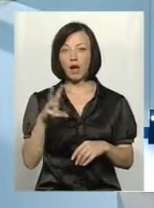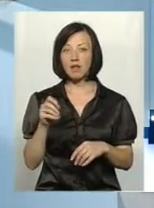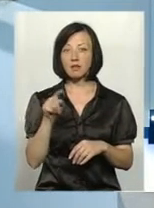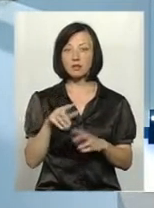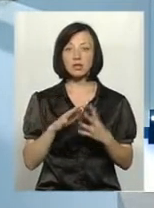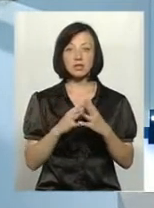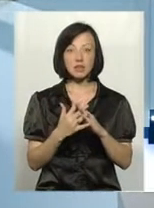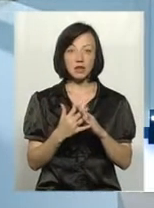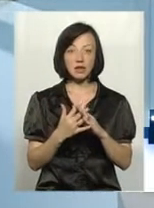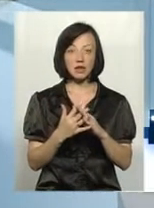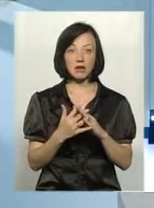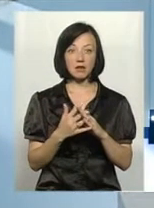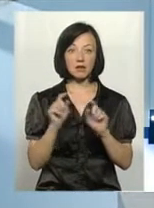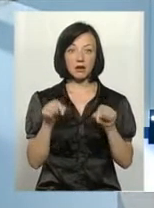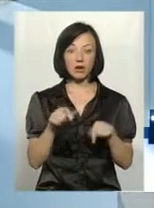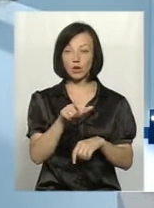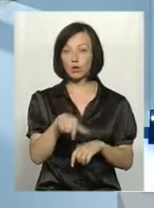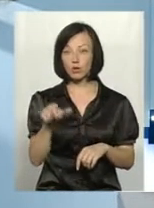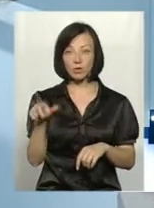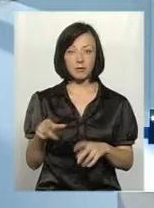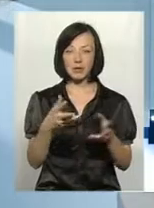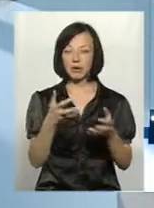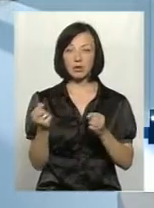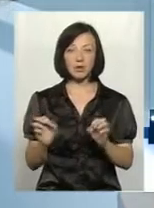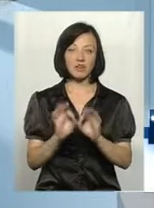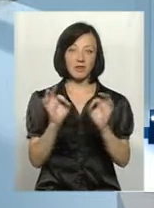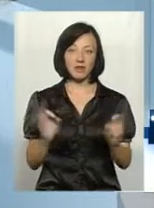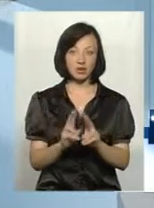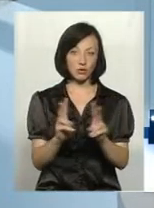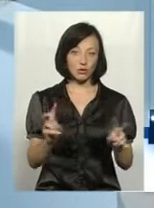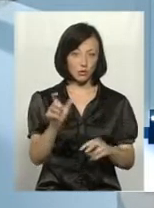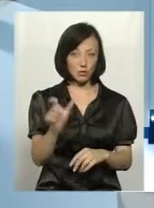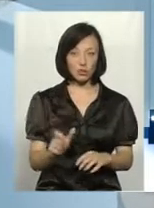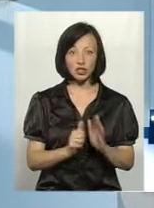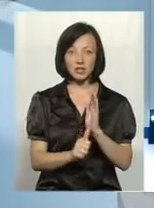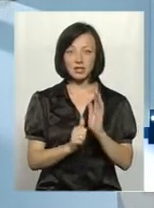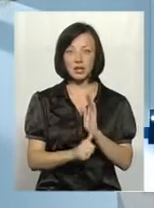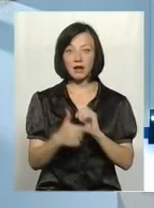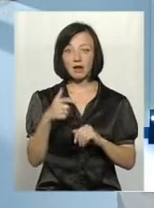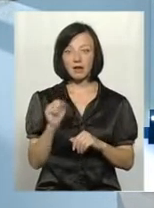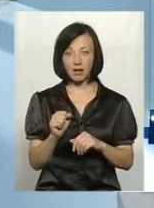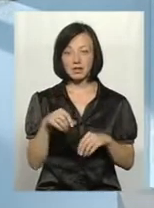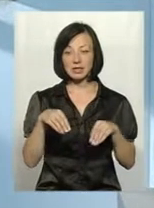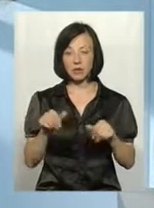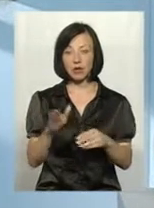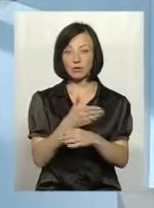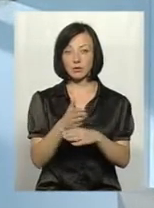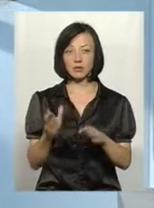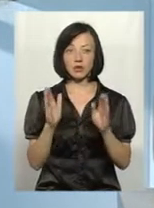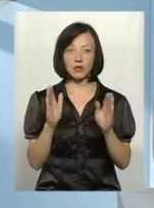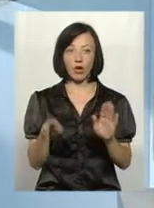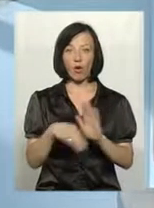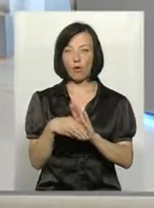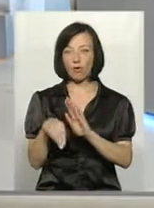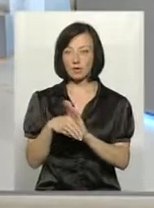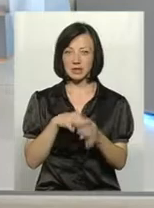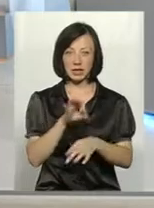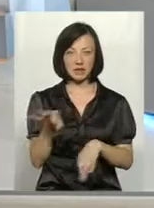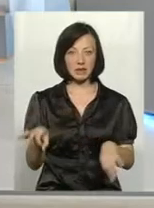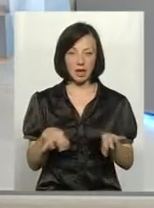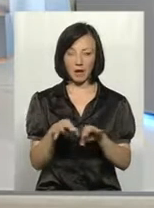села Букиївка не отримав ніхто. Жоден? Жоден. 60 гектарів землі розпаювали. Чисто корупція. Корупційна просто